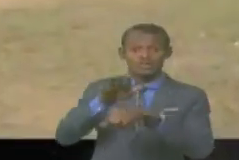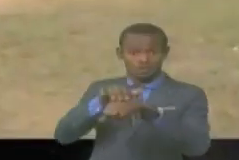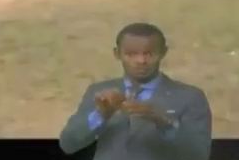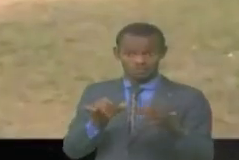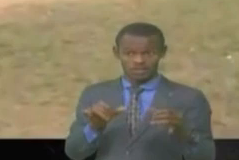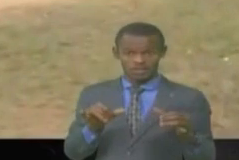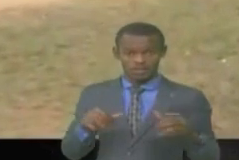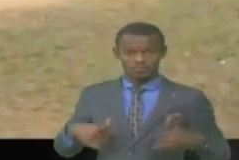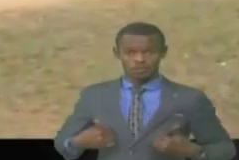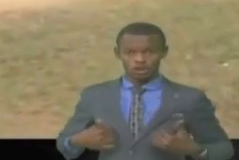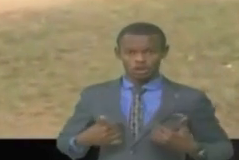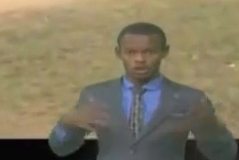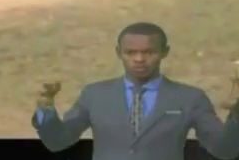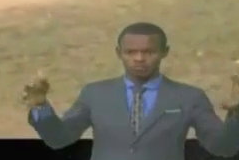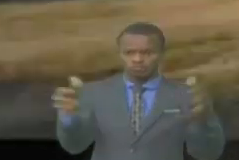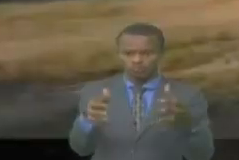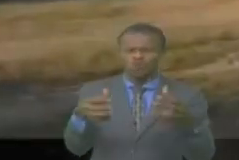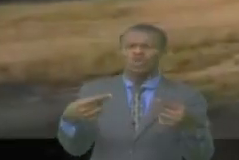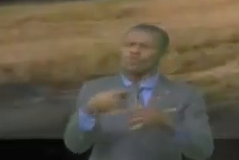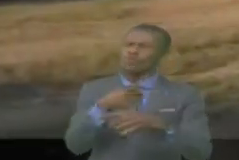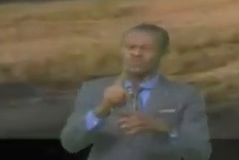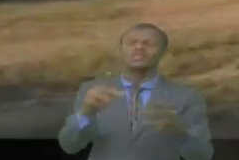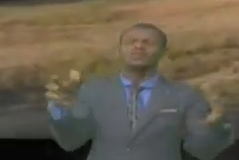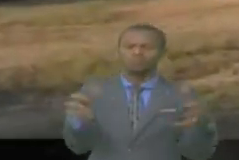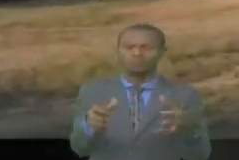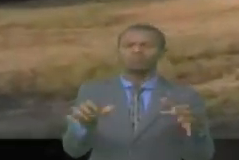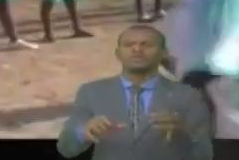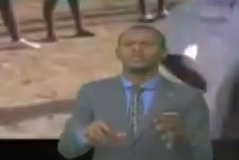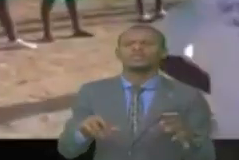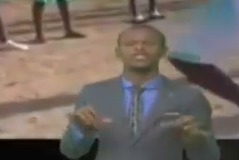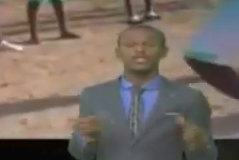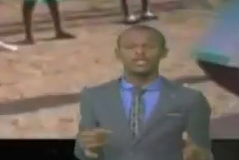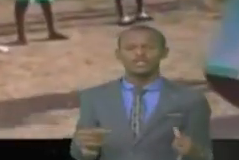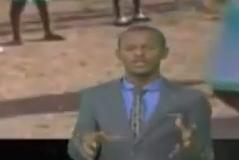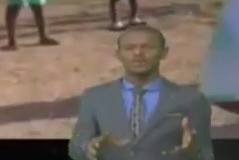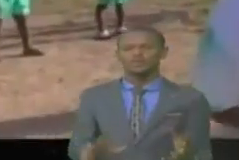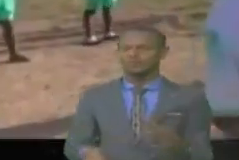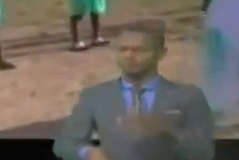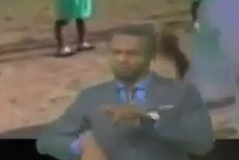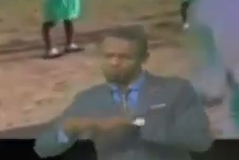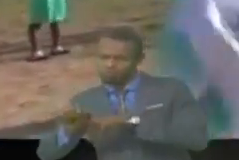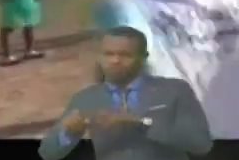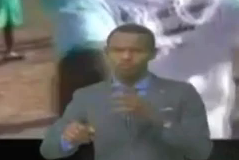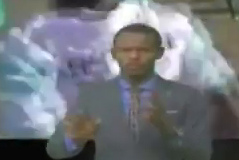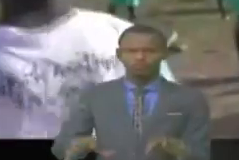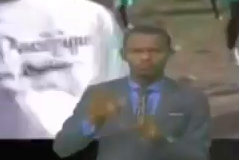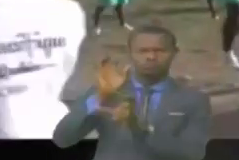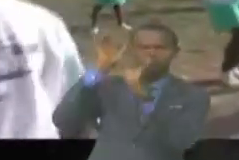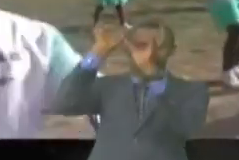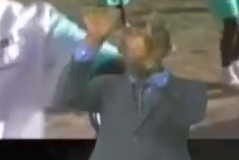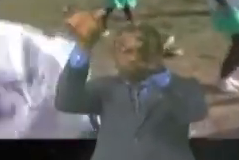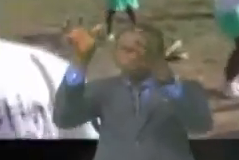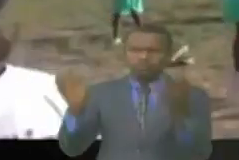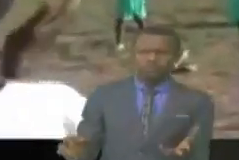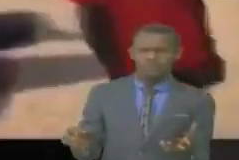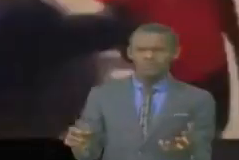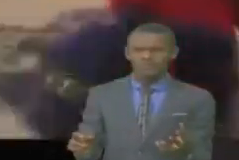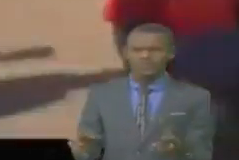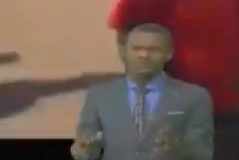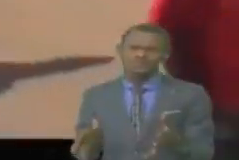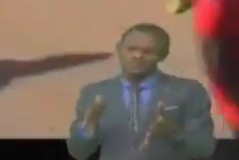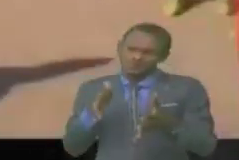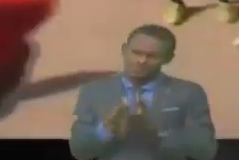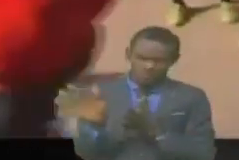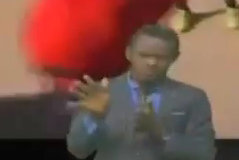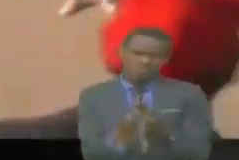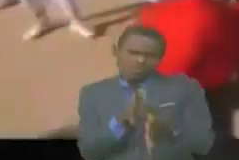grandes vacances de compétition de football, de basketball et de jeux du pied, communément appelé Zango. Au